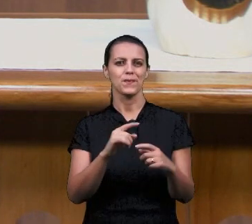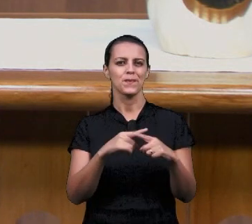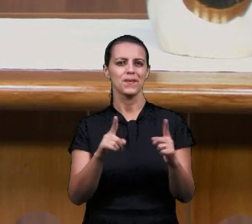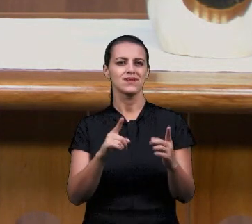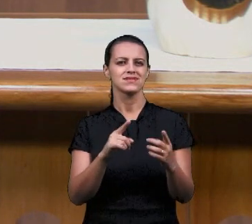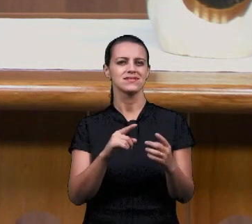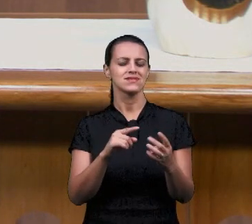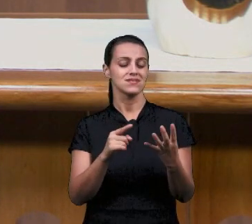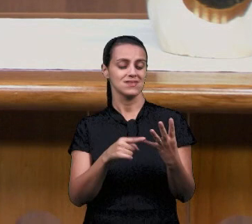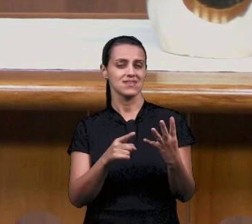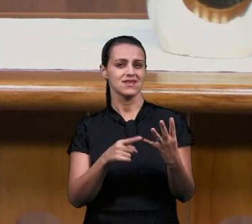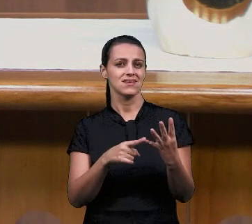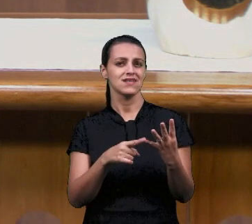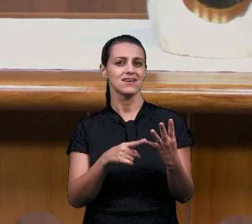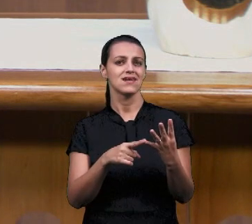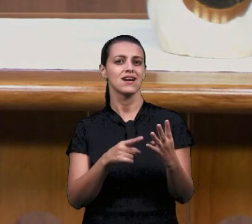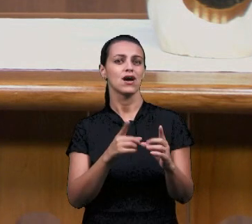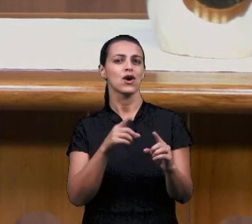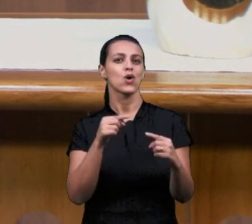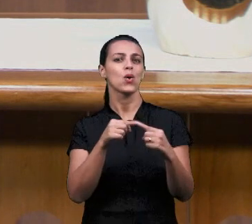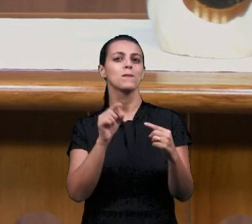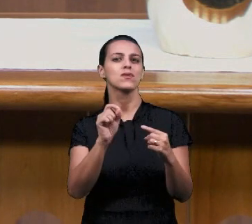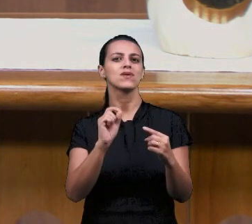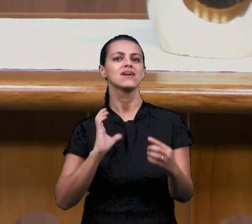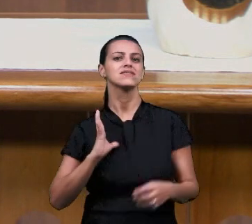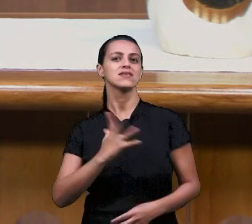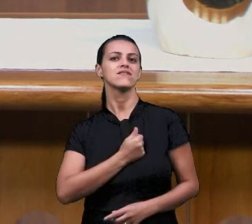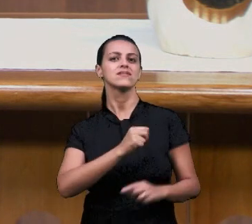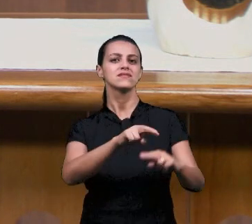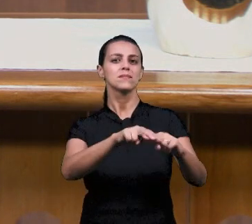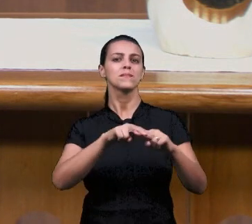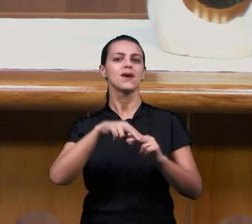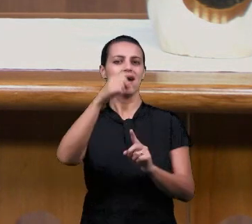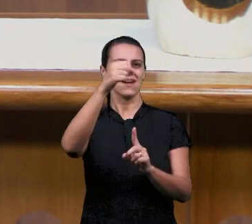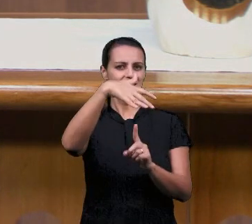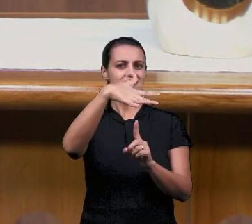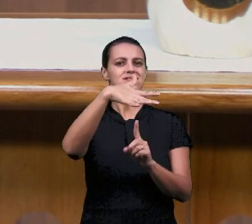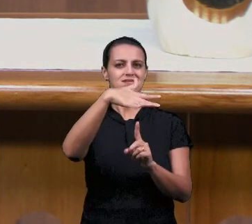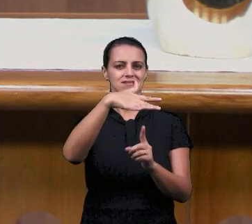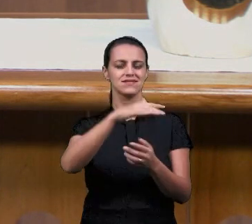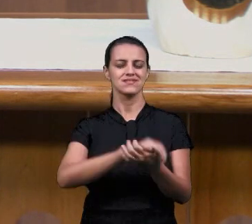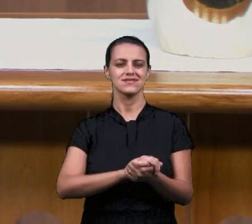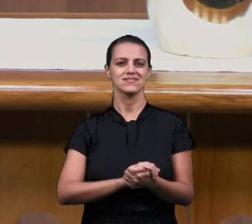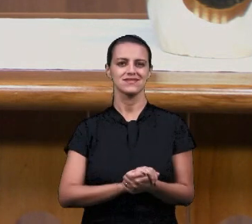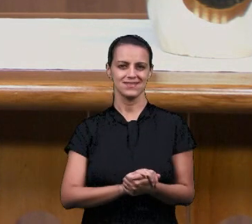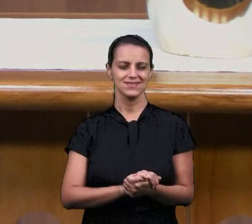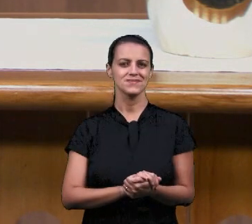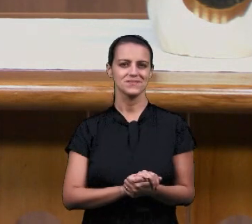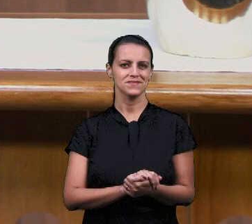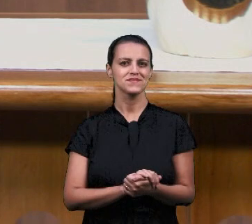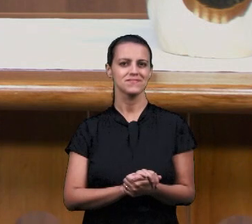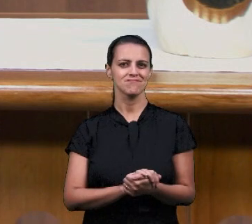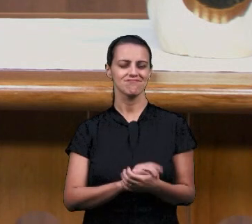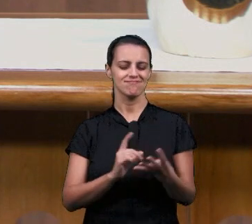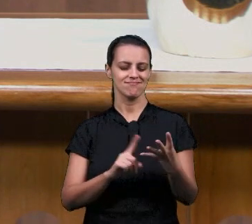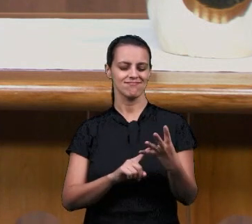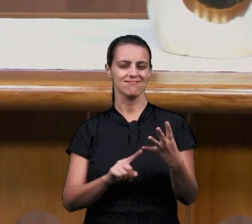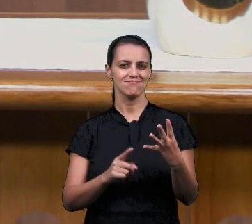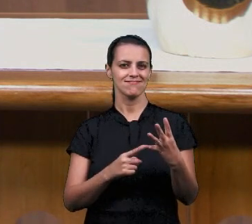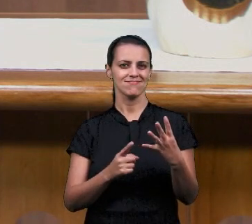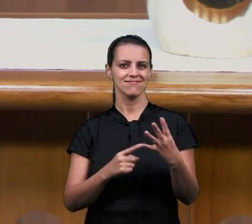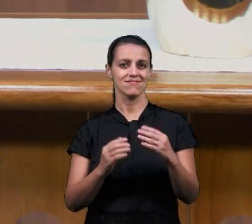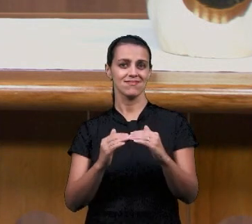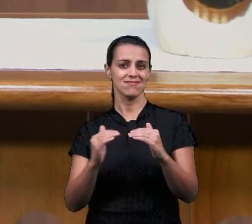excusez-moi, pas le livre examen des Écritures, mais le salut par la grâce, selon le principe